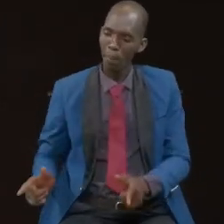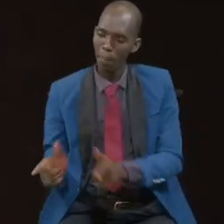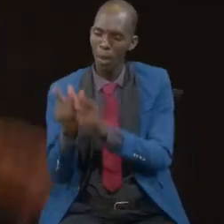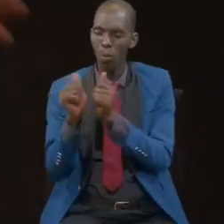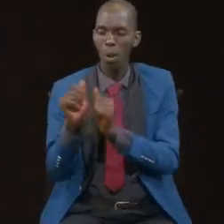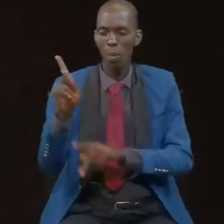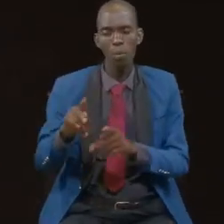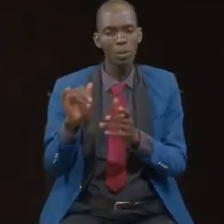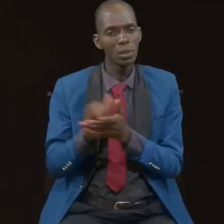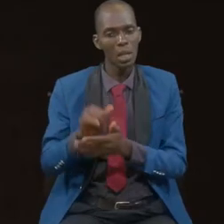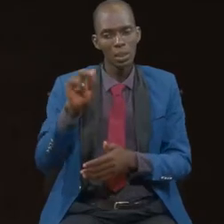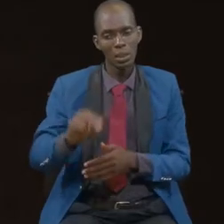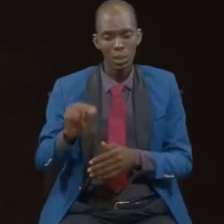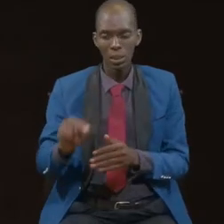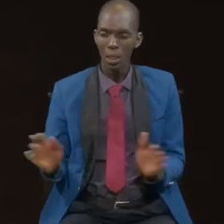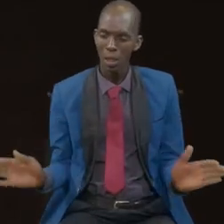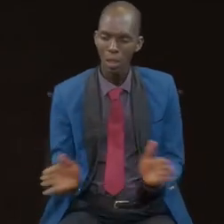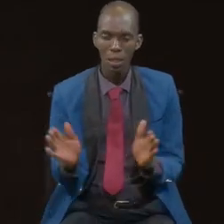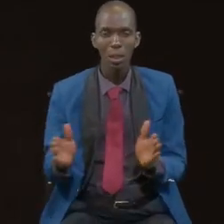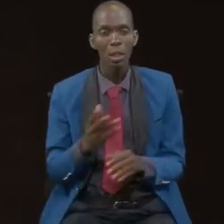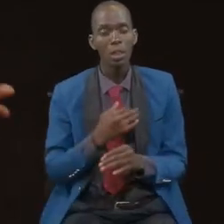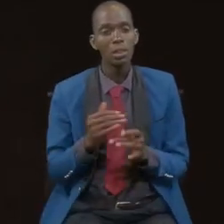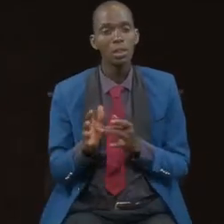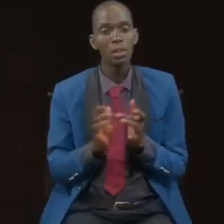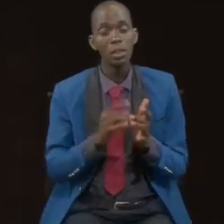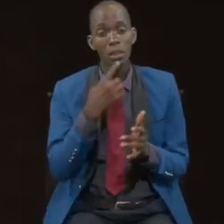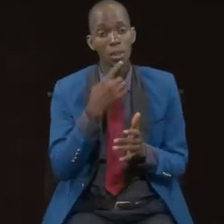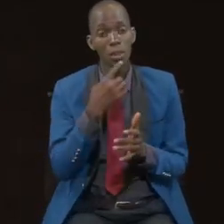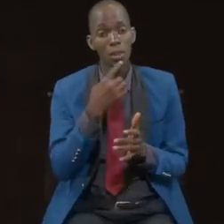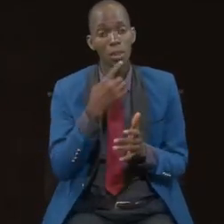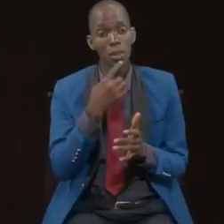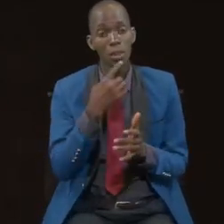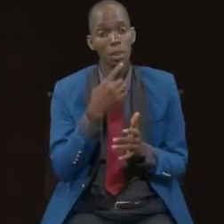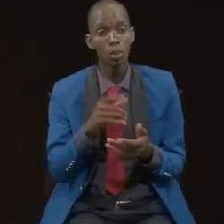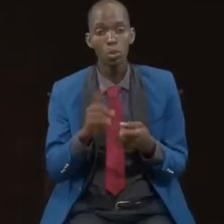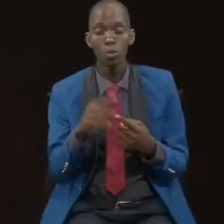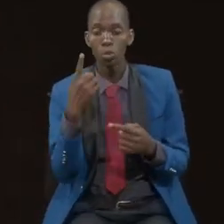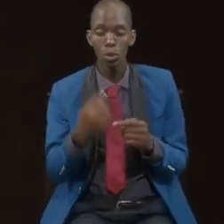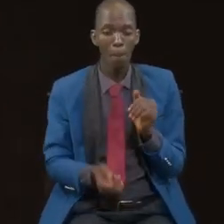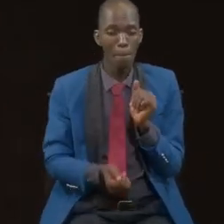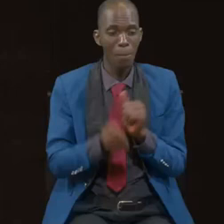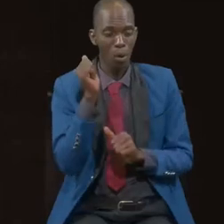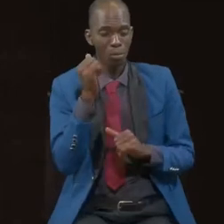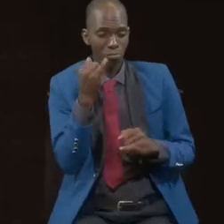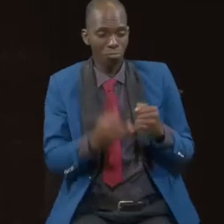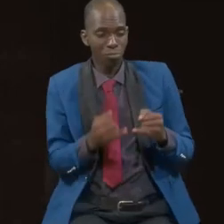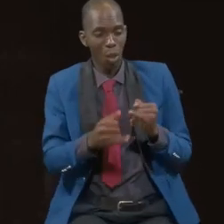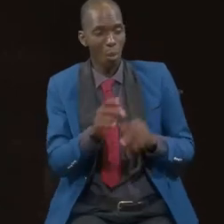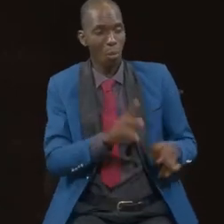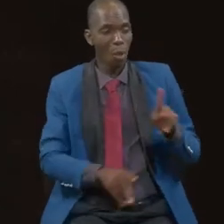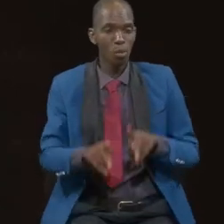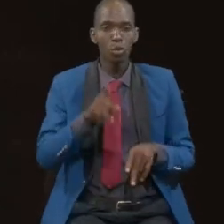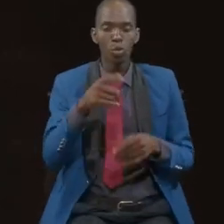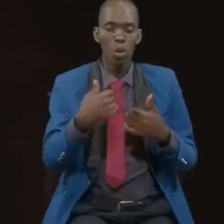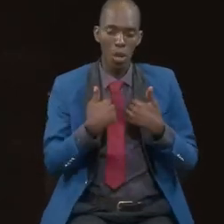en sorte qu'on ne touche pas ceux qui ont besoin d'encouragement. Jésus a dit, vous le faites